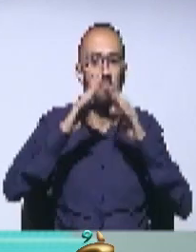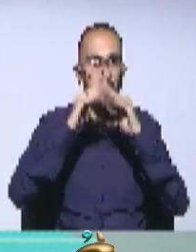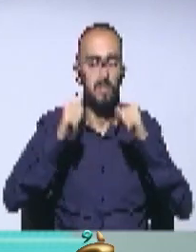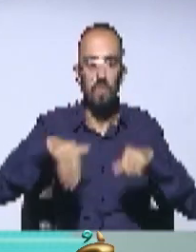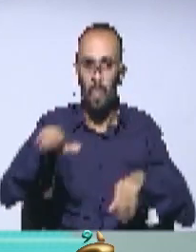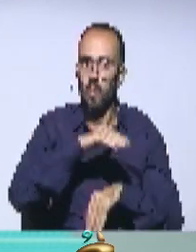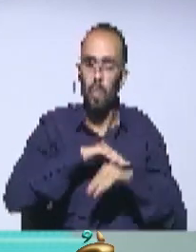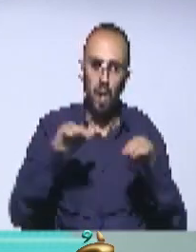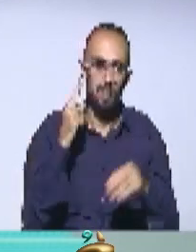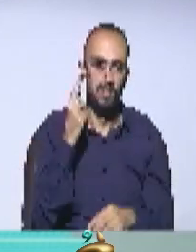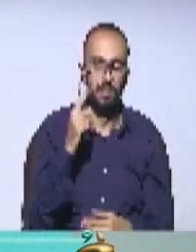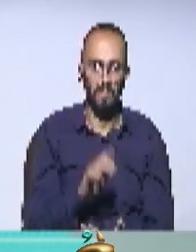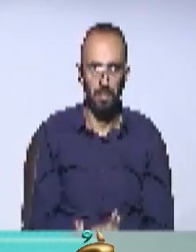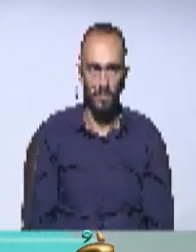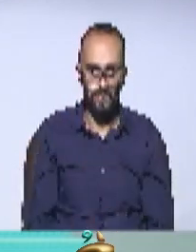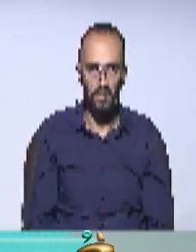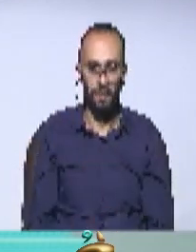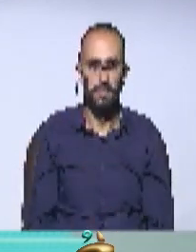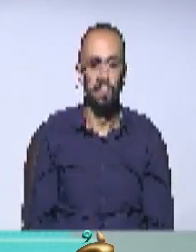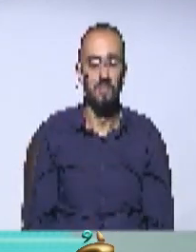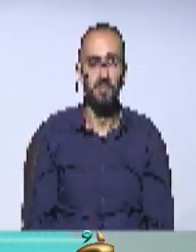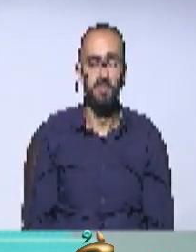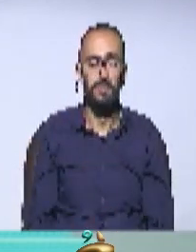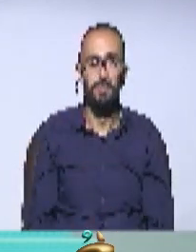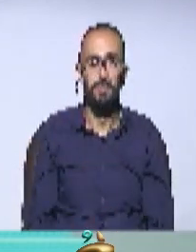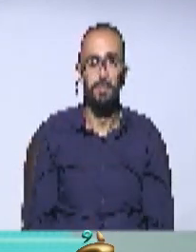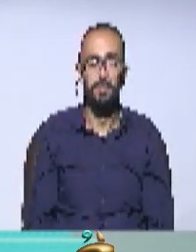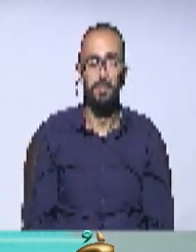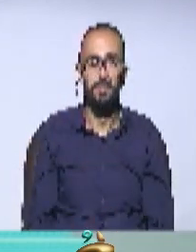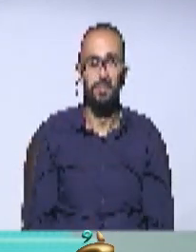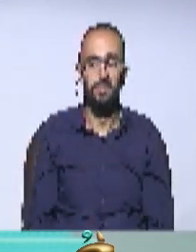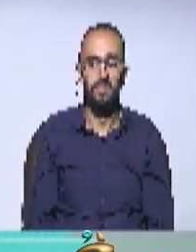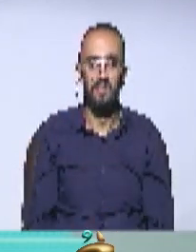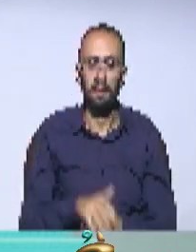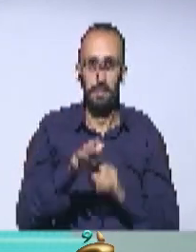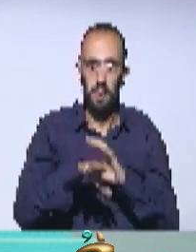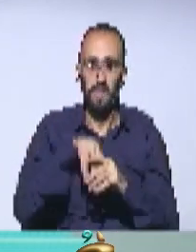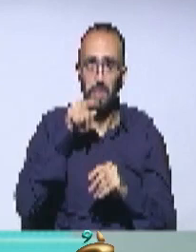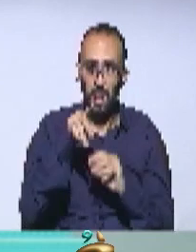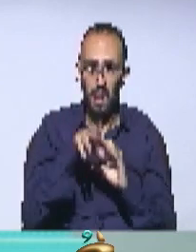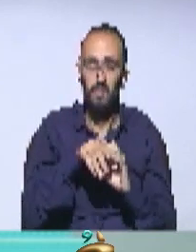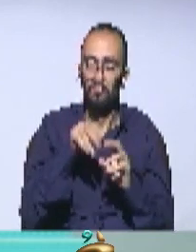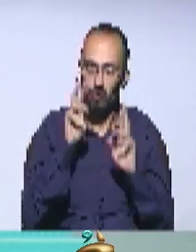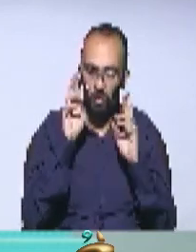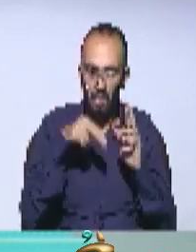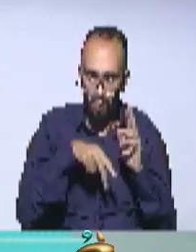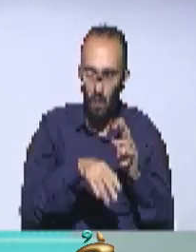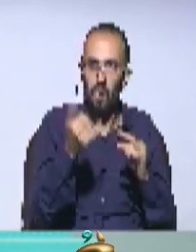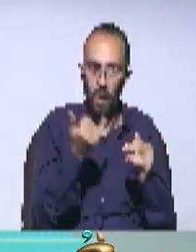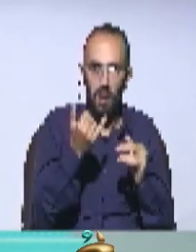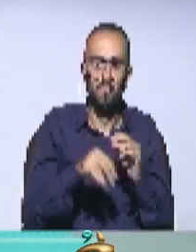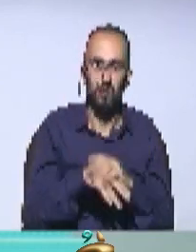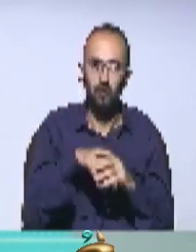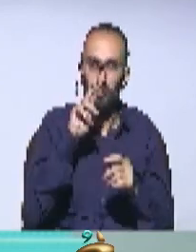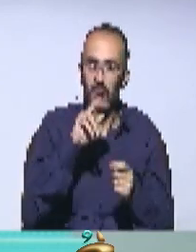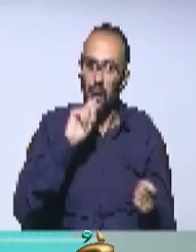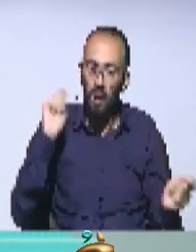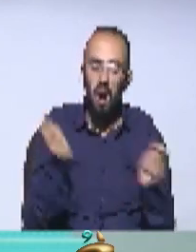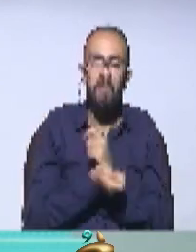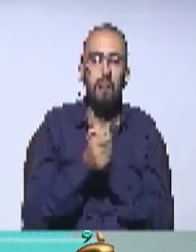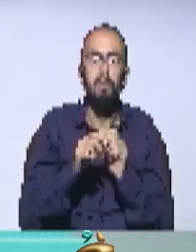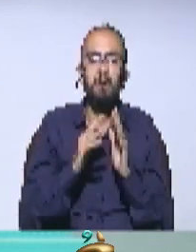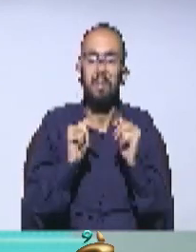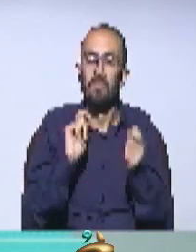والسياسية والاجتماعية وغير ذلك من الأمور. إنشاء هذه المفوضية بالتأكيد سيكون نقلة مهمة